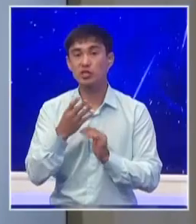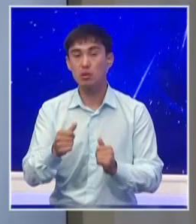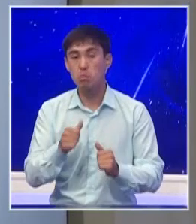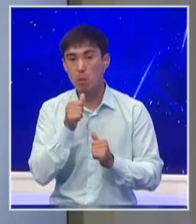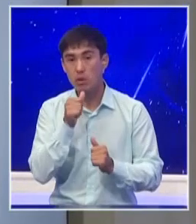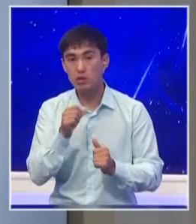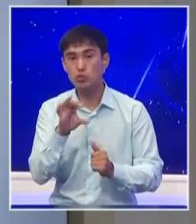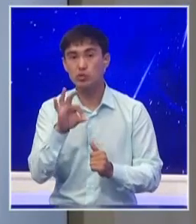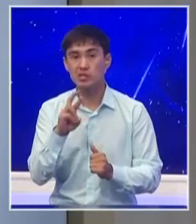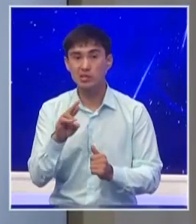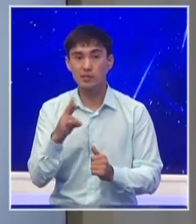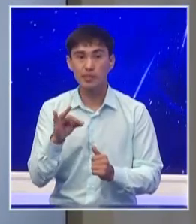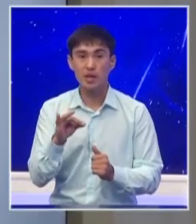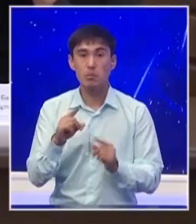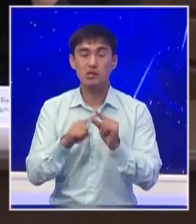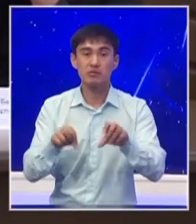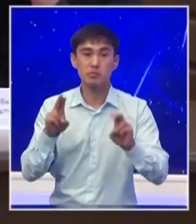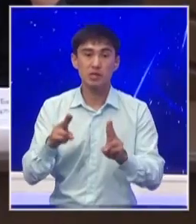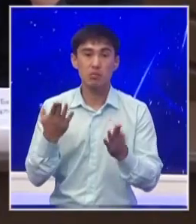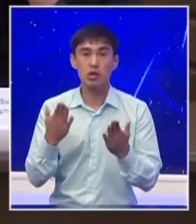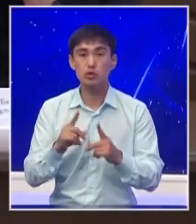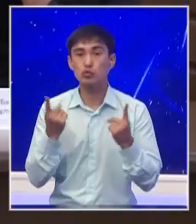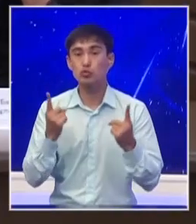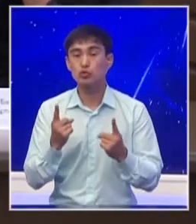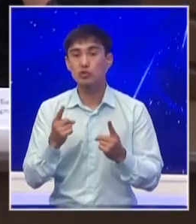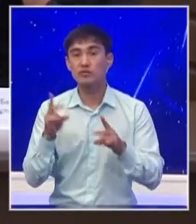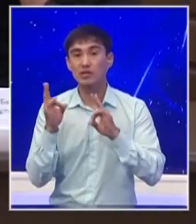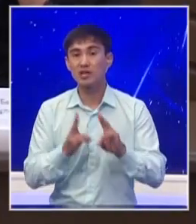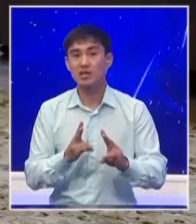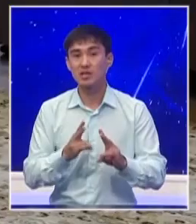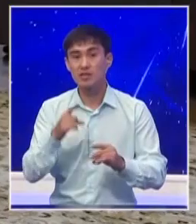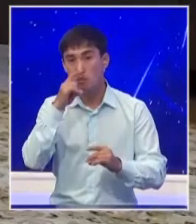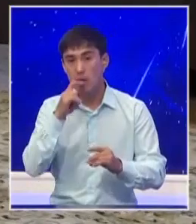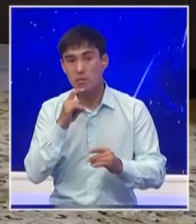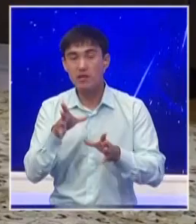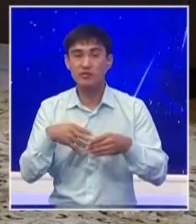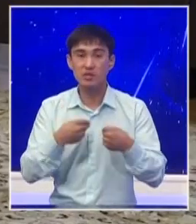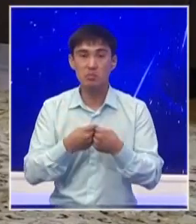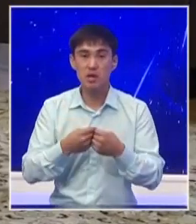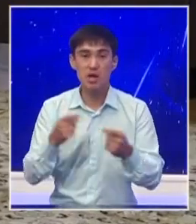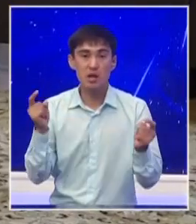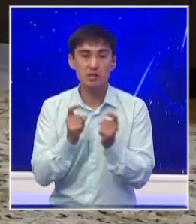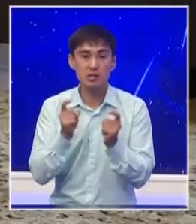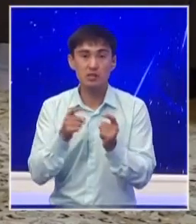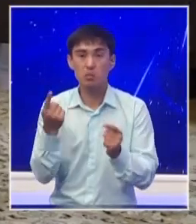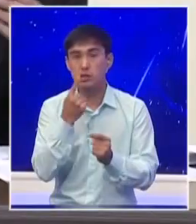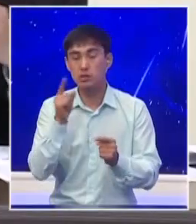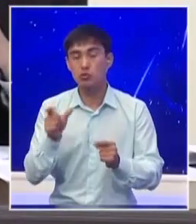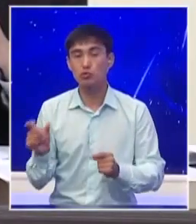попытки суицида. По словам специалистов, в большинстве случаев к трагедии приводят недопонимание в семье и разногласия с близкими